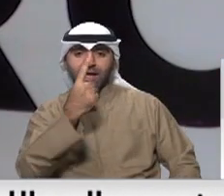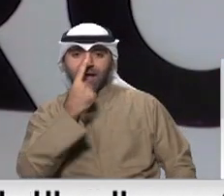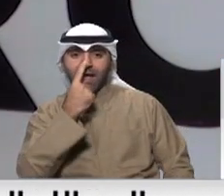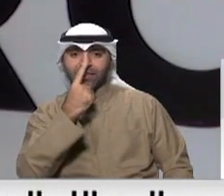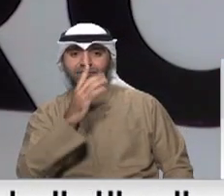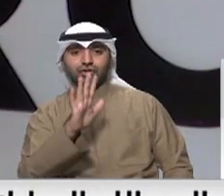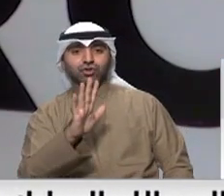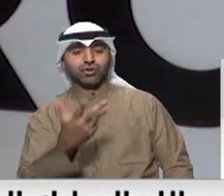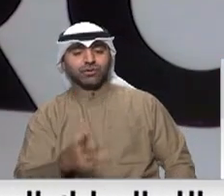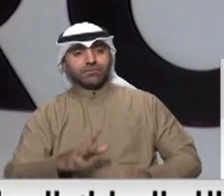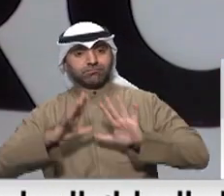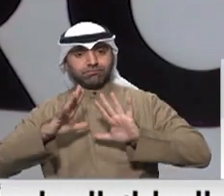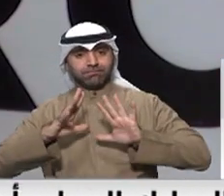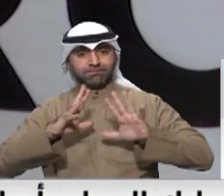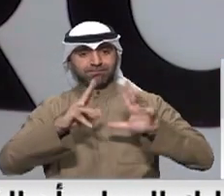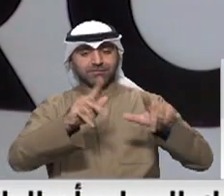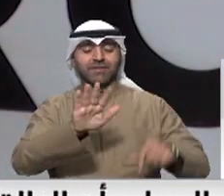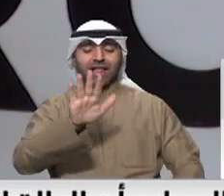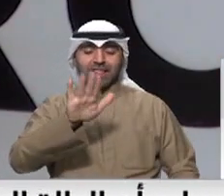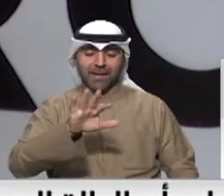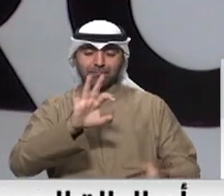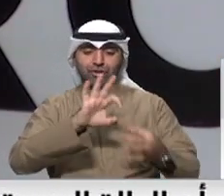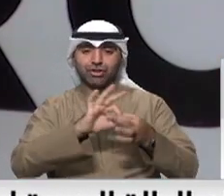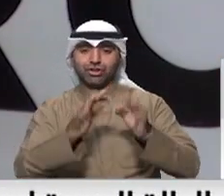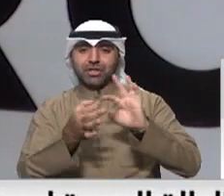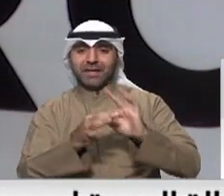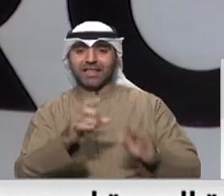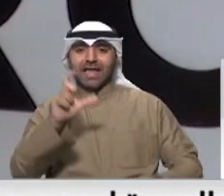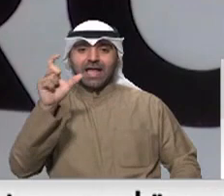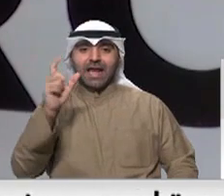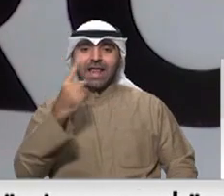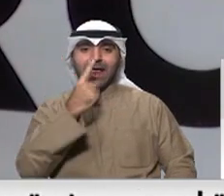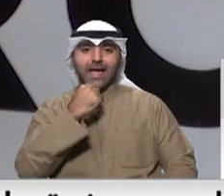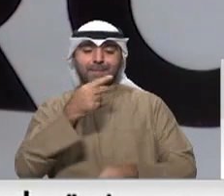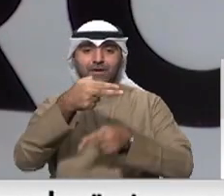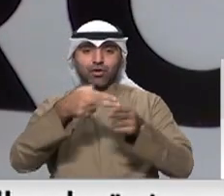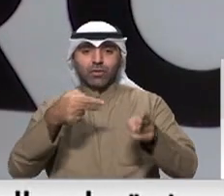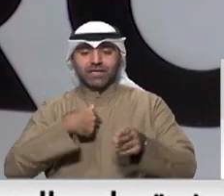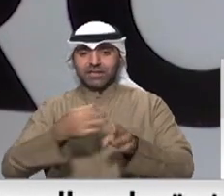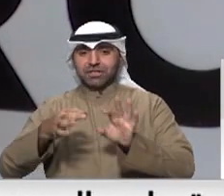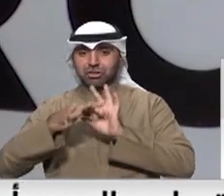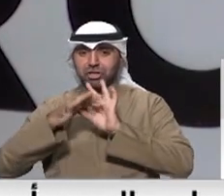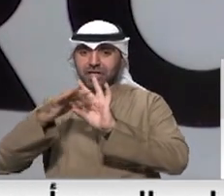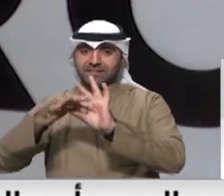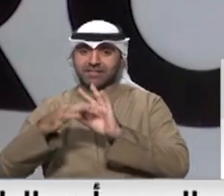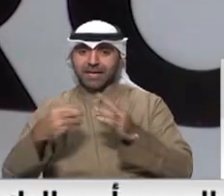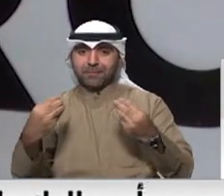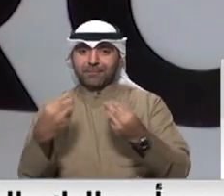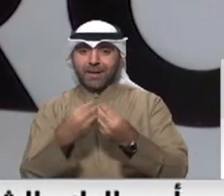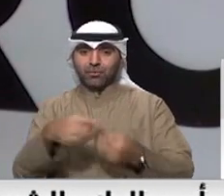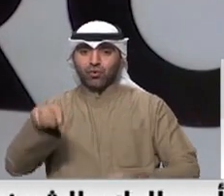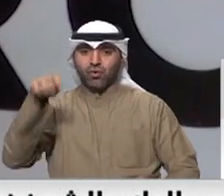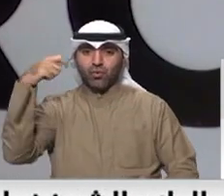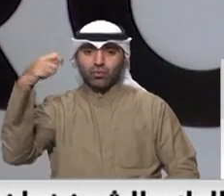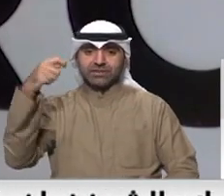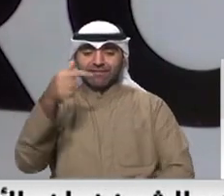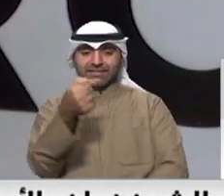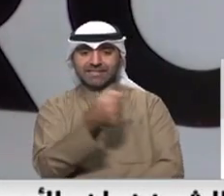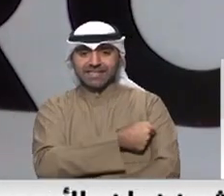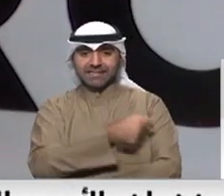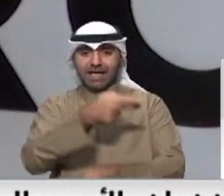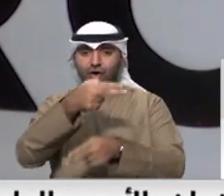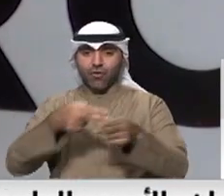طبعا تكون يكون الهلال الأحمر الكويتي والهلال الأحمر المصري معنيين في هذا الموضوع، حيث سيتم التنسيق مع وزارة الصحة